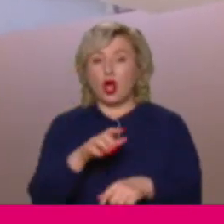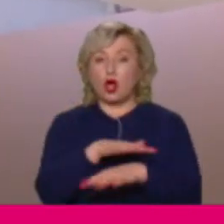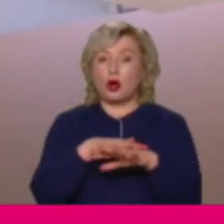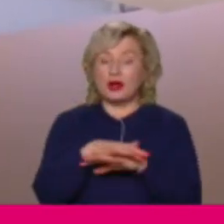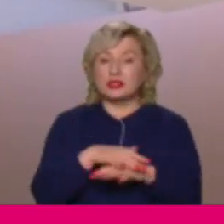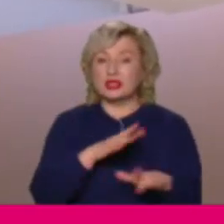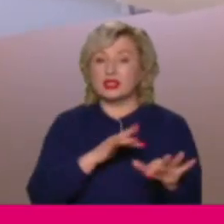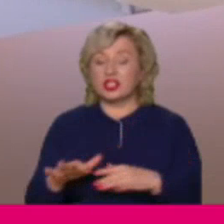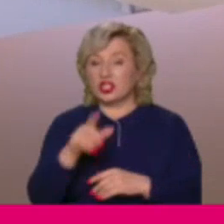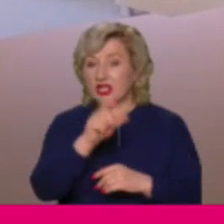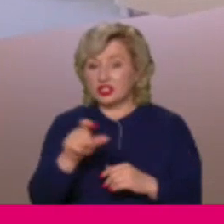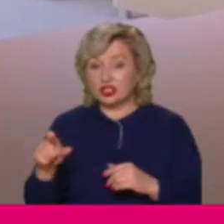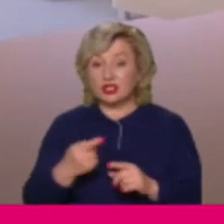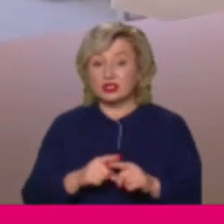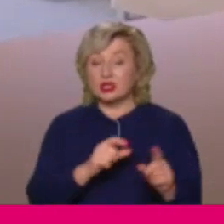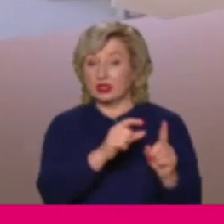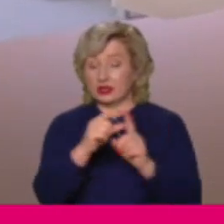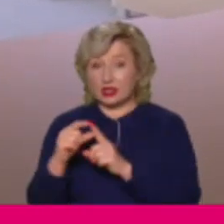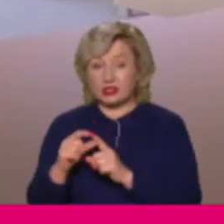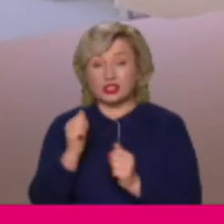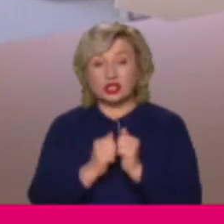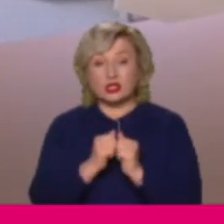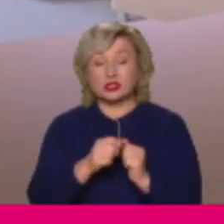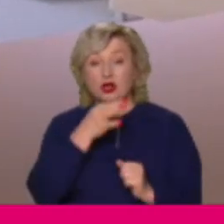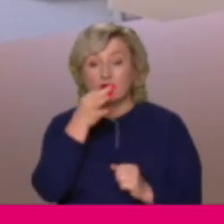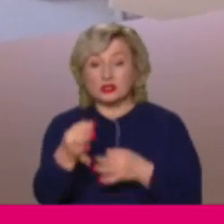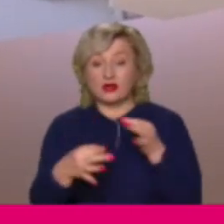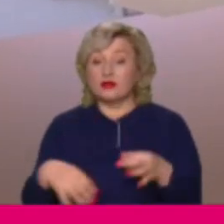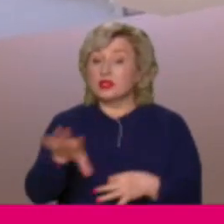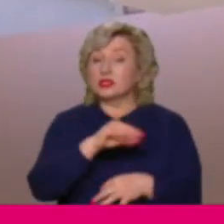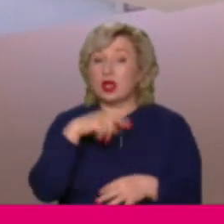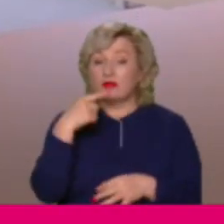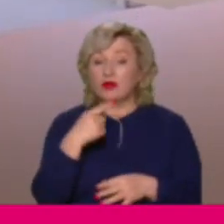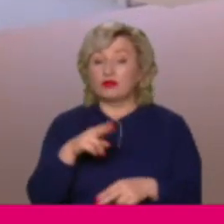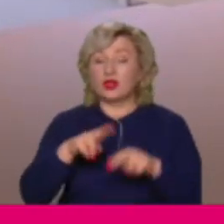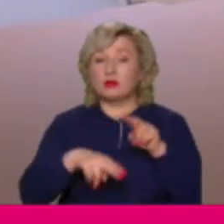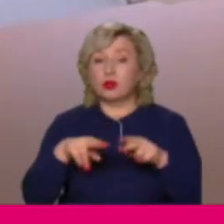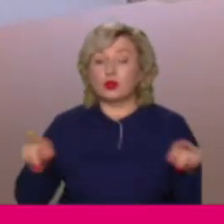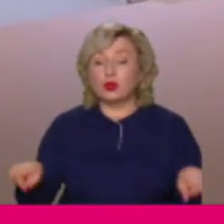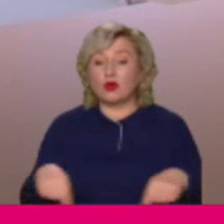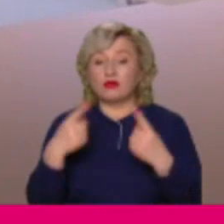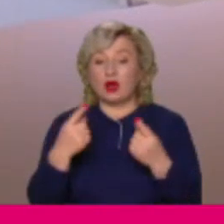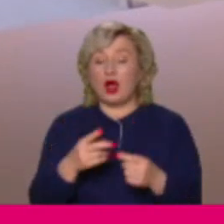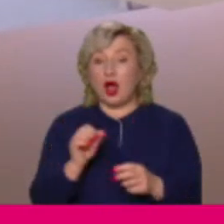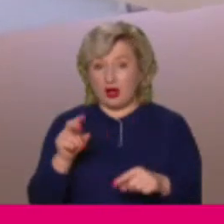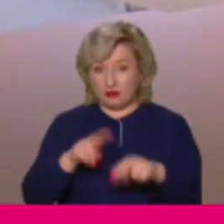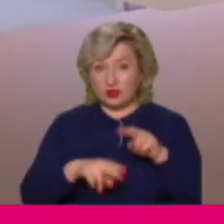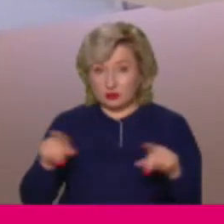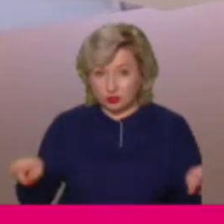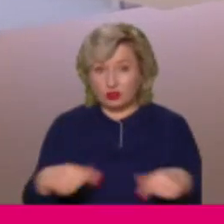І один із тез, які вони також часто нам озвучують, що от всі говорять про відбудову, але ж відбудовувати будемо